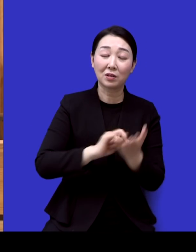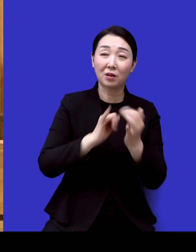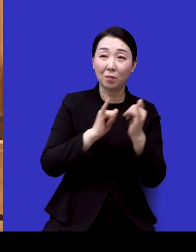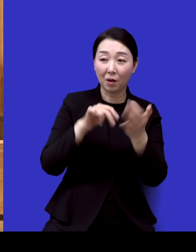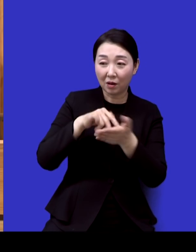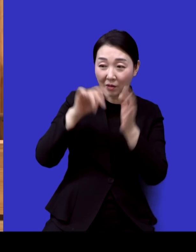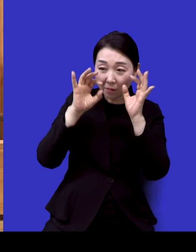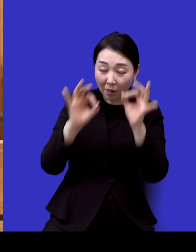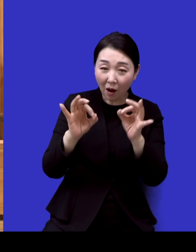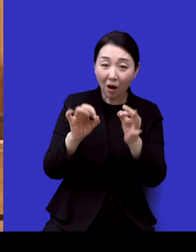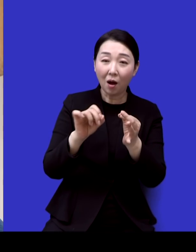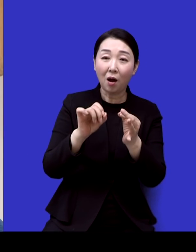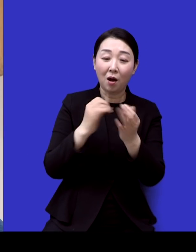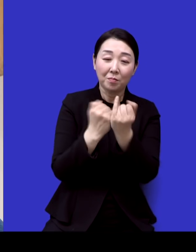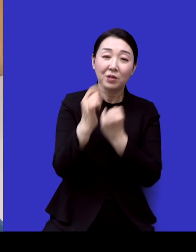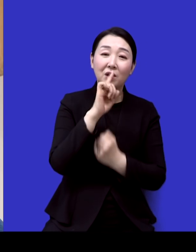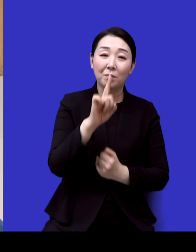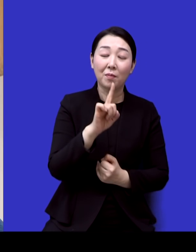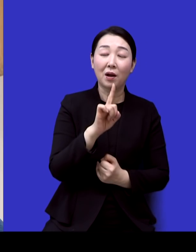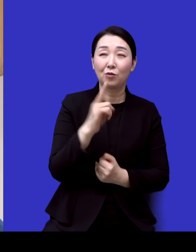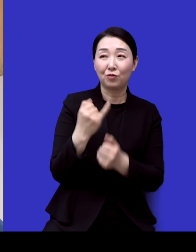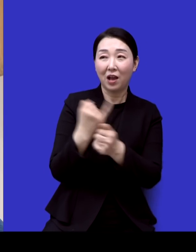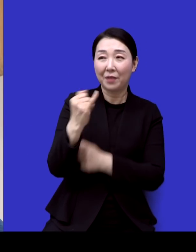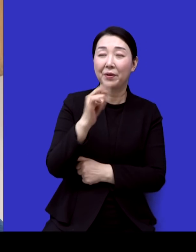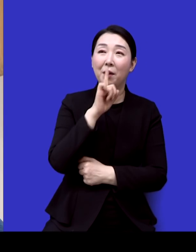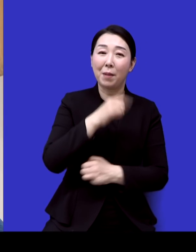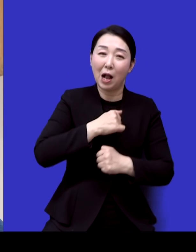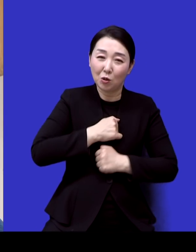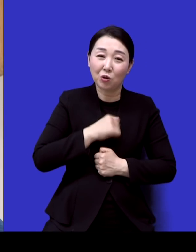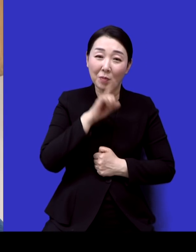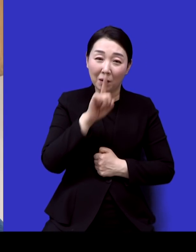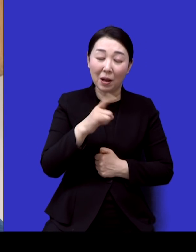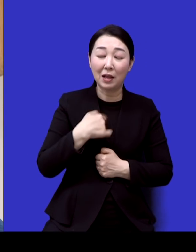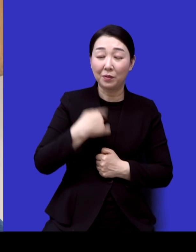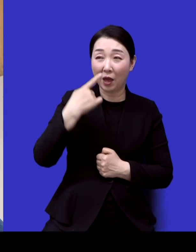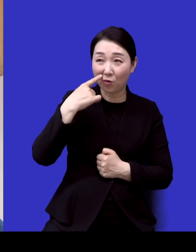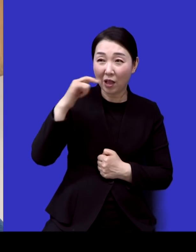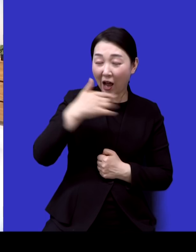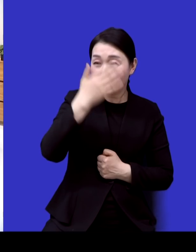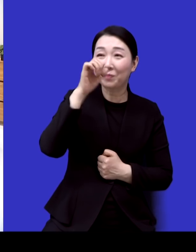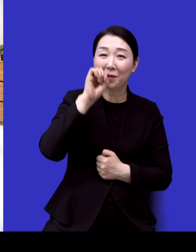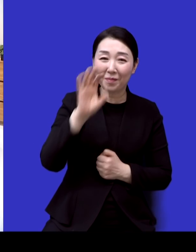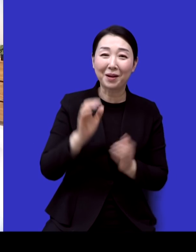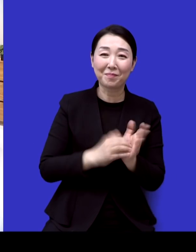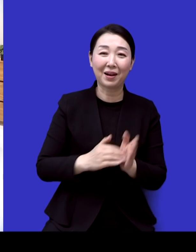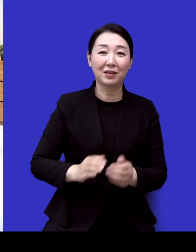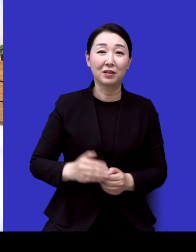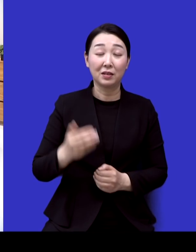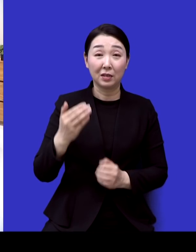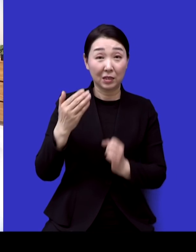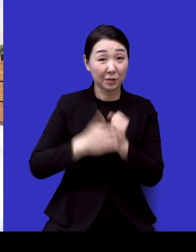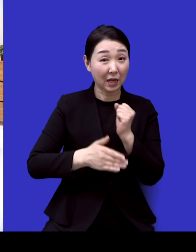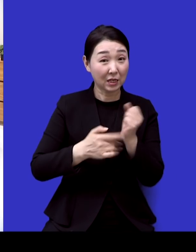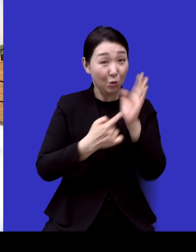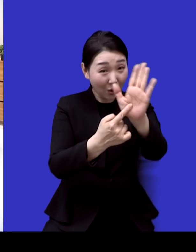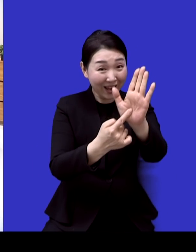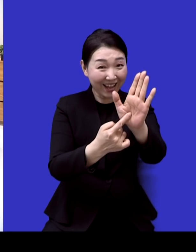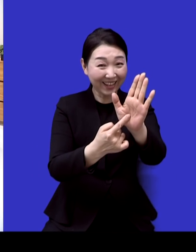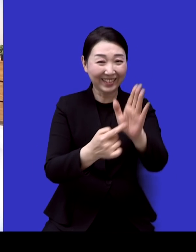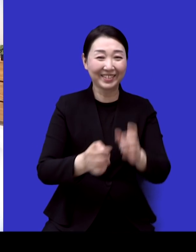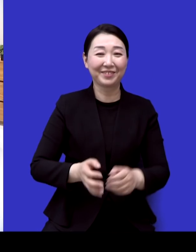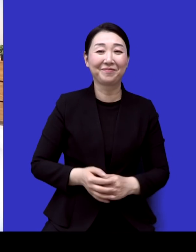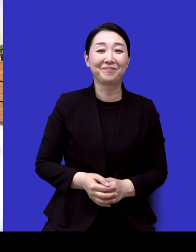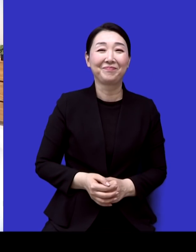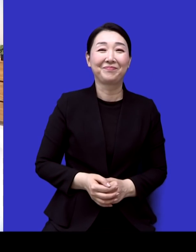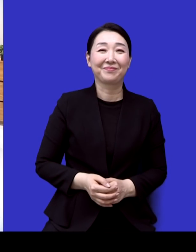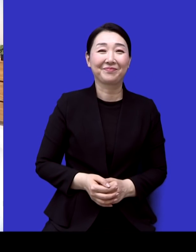객관적으로 굉장한 미인이시라고. 제 아내가 말 조심하고 오라 해가지고 제 눈에는 아름답다고 하라고. 자, 그러면 사진 공개합니다.